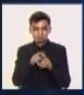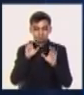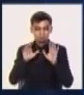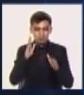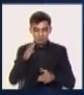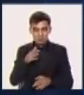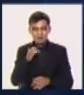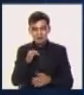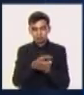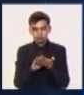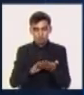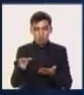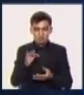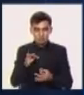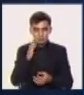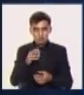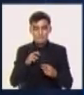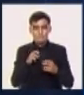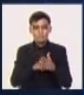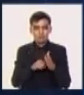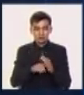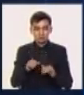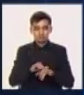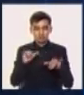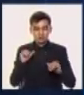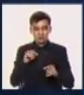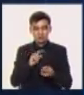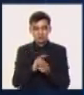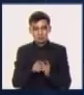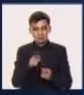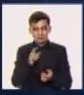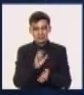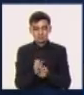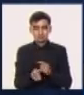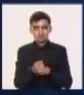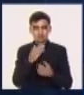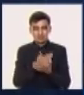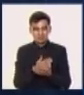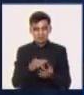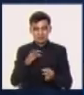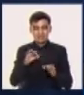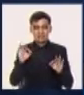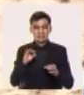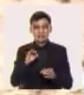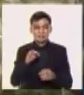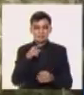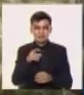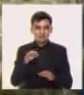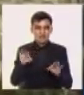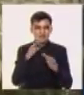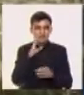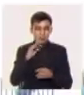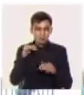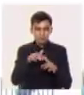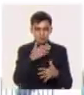озеро. Правда, это не устранит причину. Водоем стал зарастать тиной, потому что прекратился приток свежей воды. Озеро пополняется